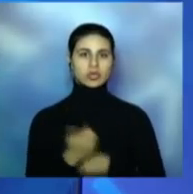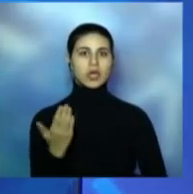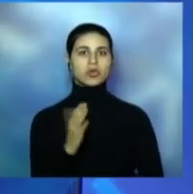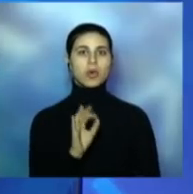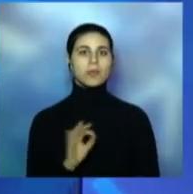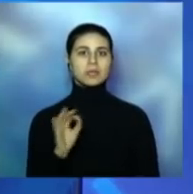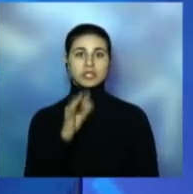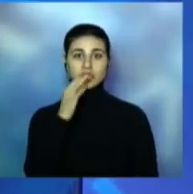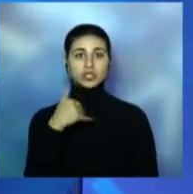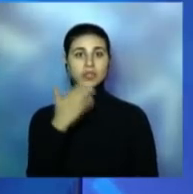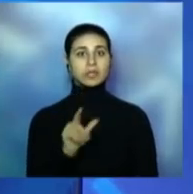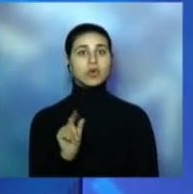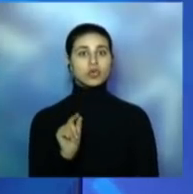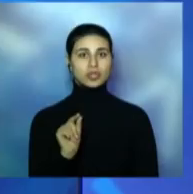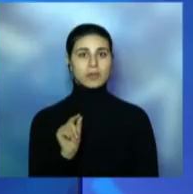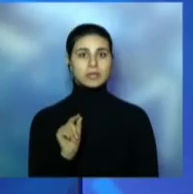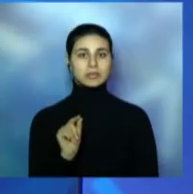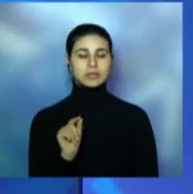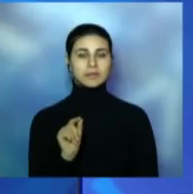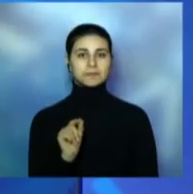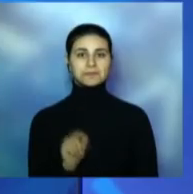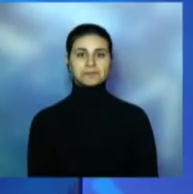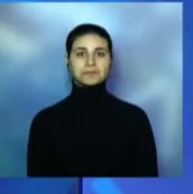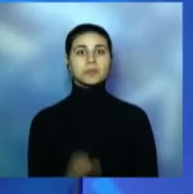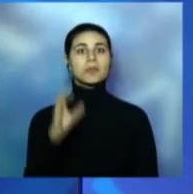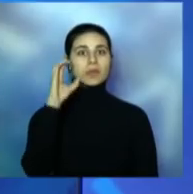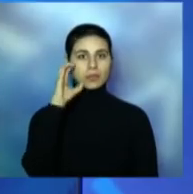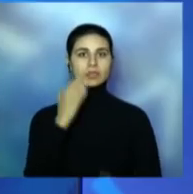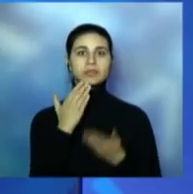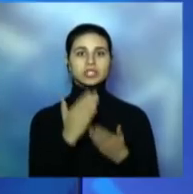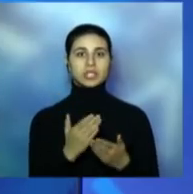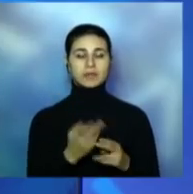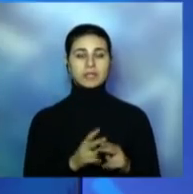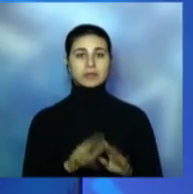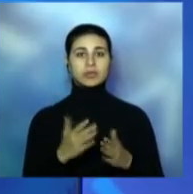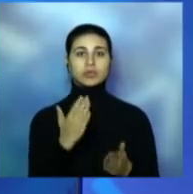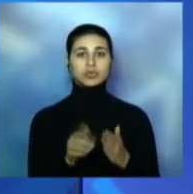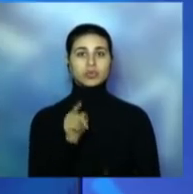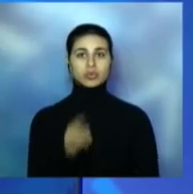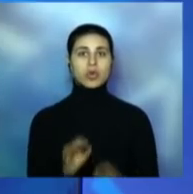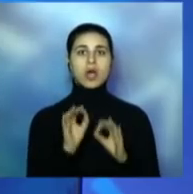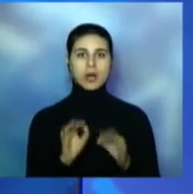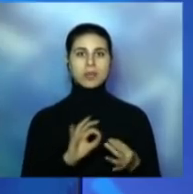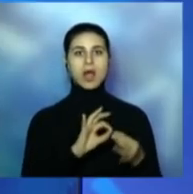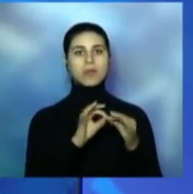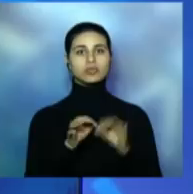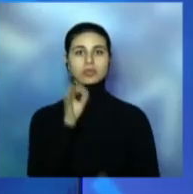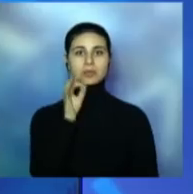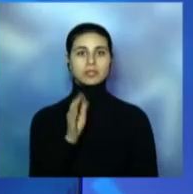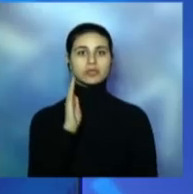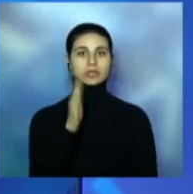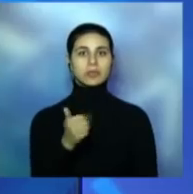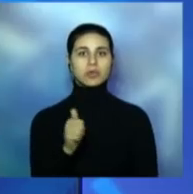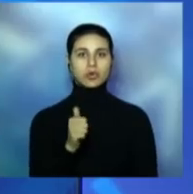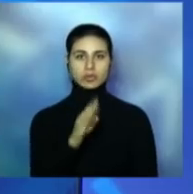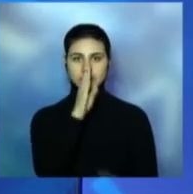რომელზედაც შემდეგ ორ შაბათს მოისმენთ კითხვას და იმ შემთხვევაში თუ თქვენ სწორ ამომწურავ პასუხს გაგვცემთ,